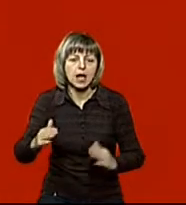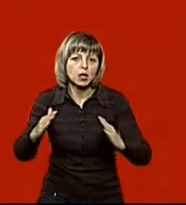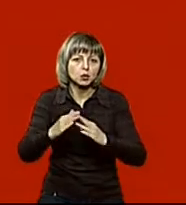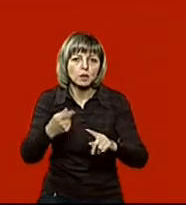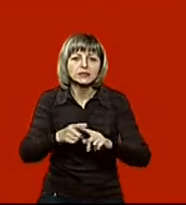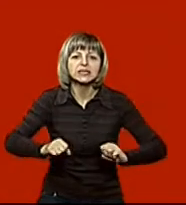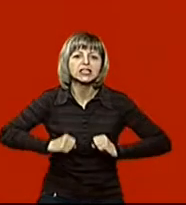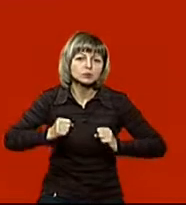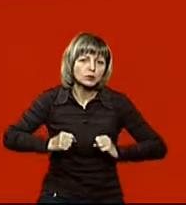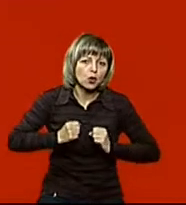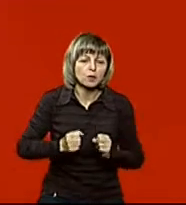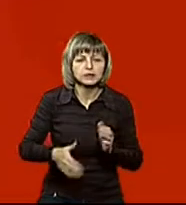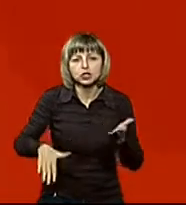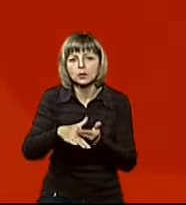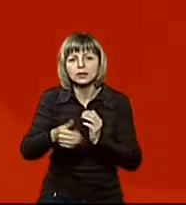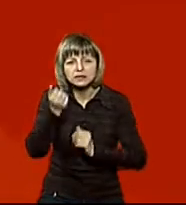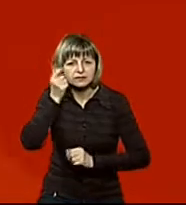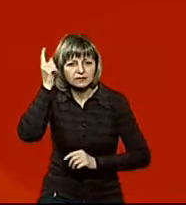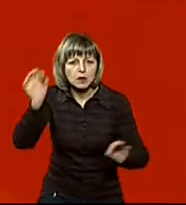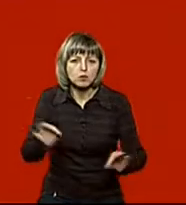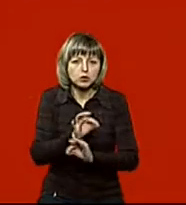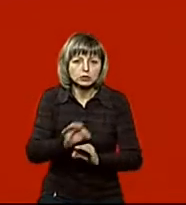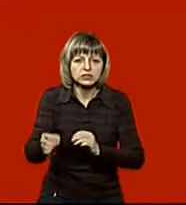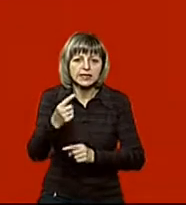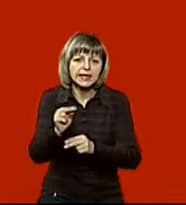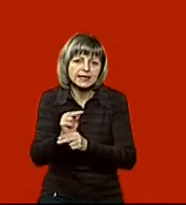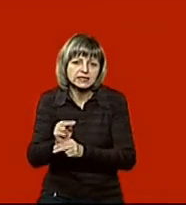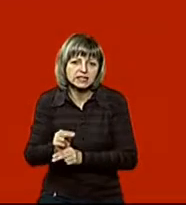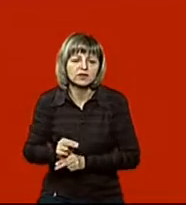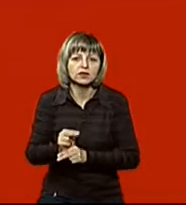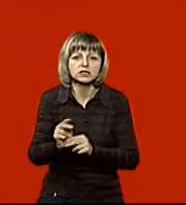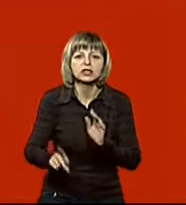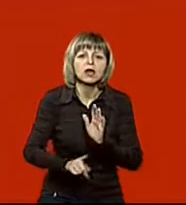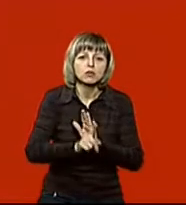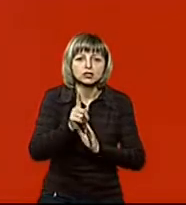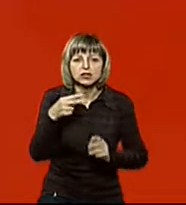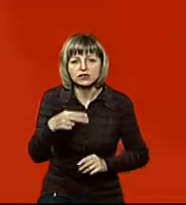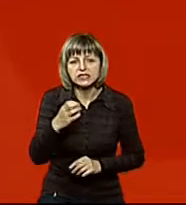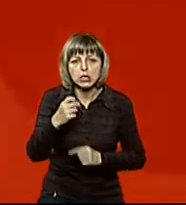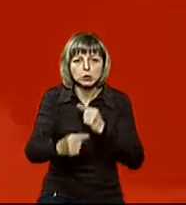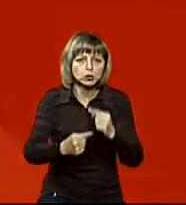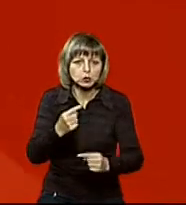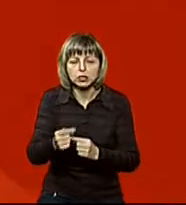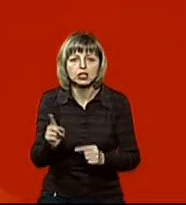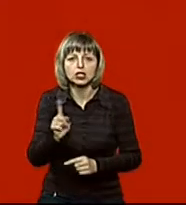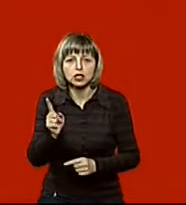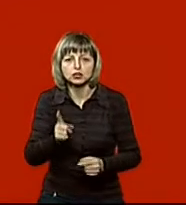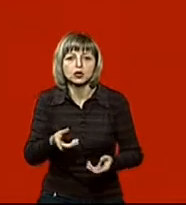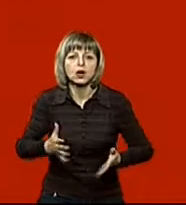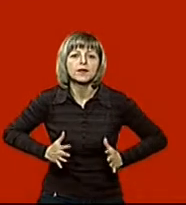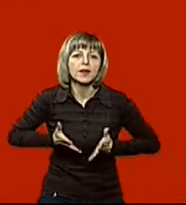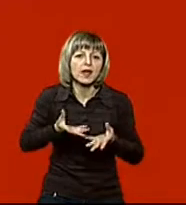це спроба з допомогою давньої української музики реставрувати музичний побут початку ХХ століття, що